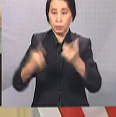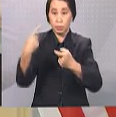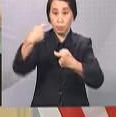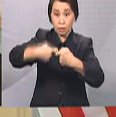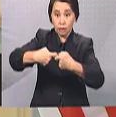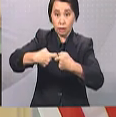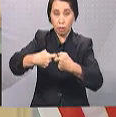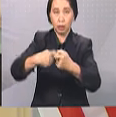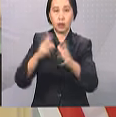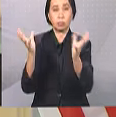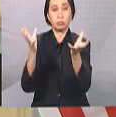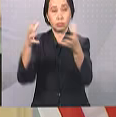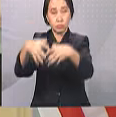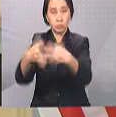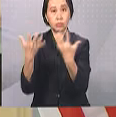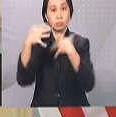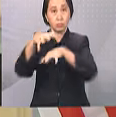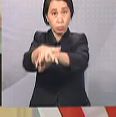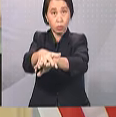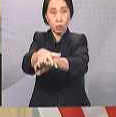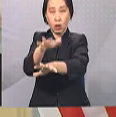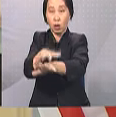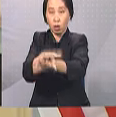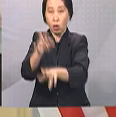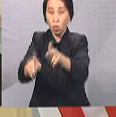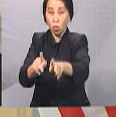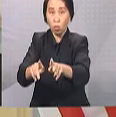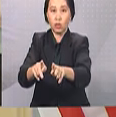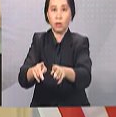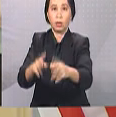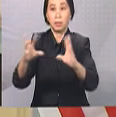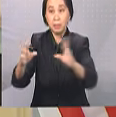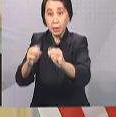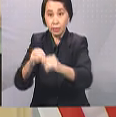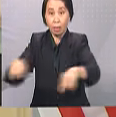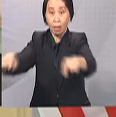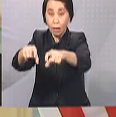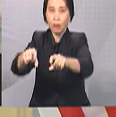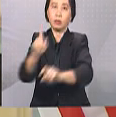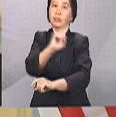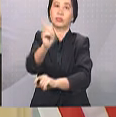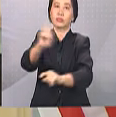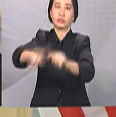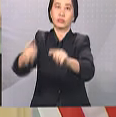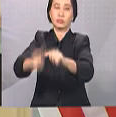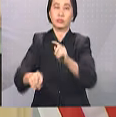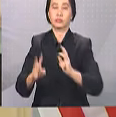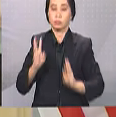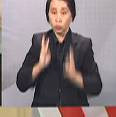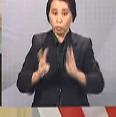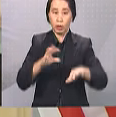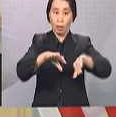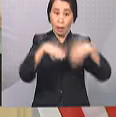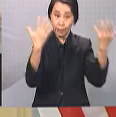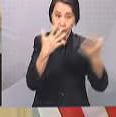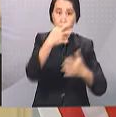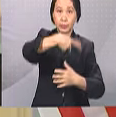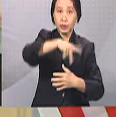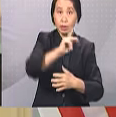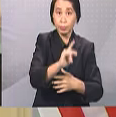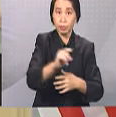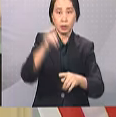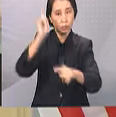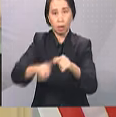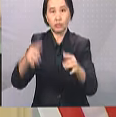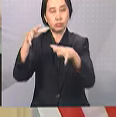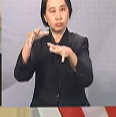dengan perhimpunan secara berkumpulan ramai-ramai itu kita masih tidak membenarkan walaupun selepas PKP ditamatkan.